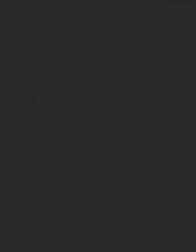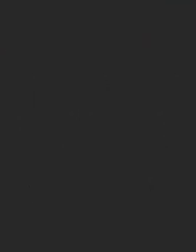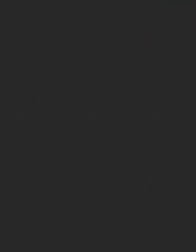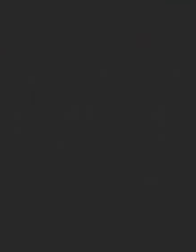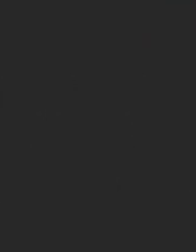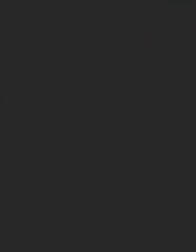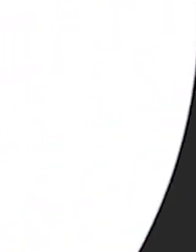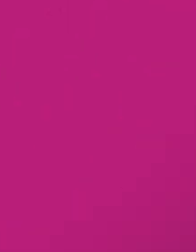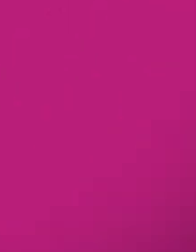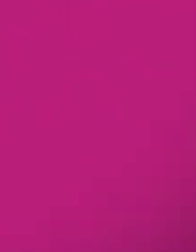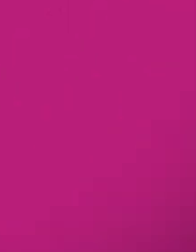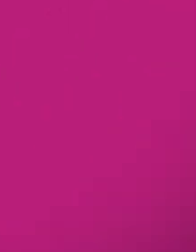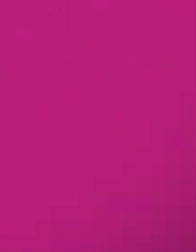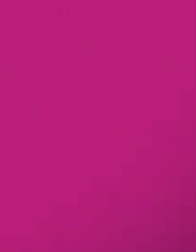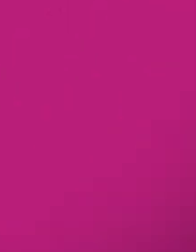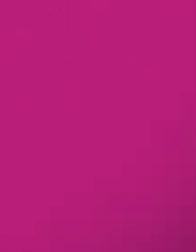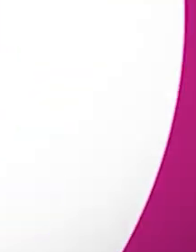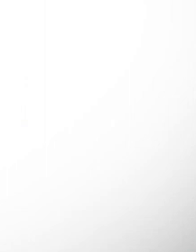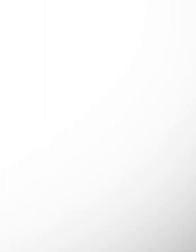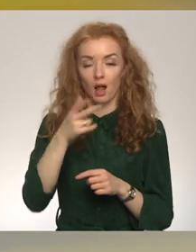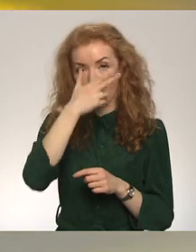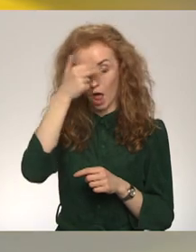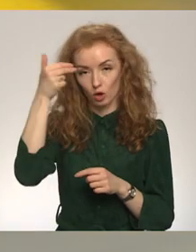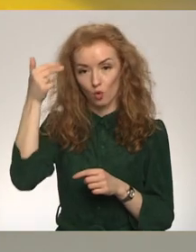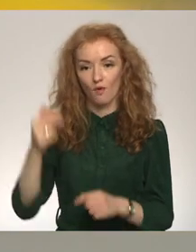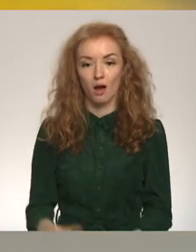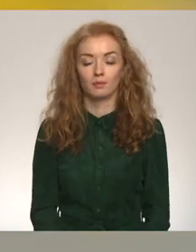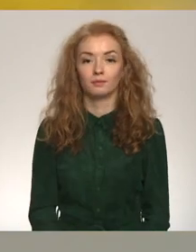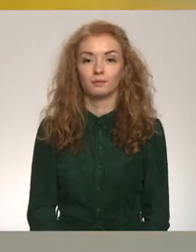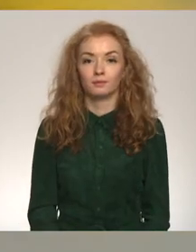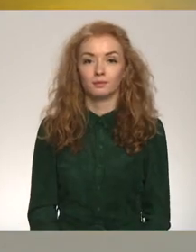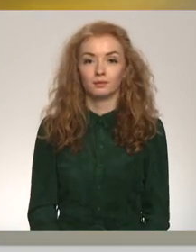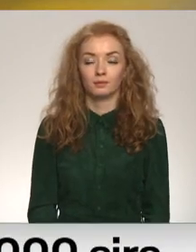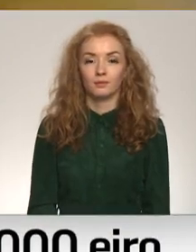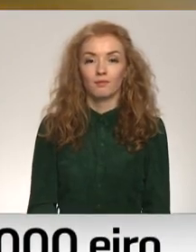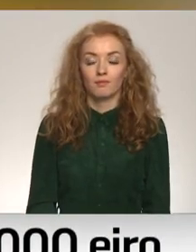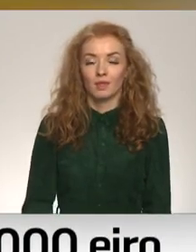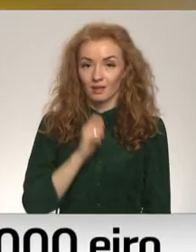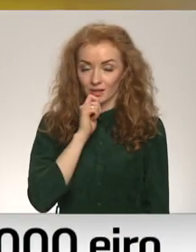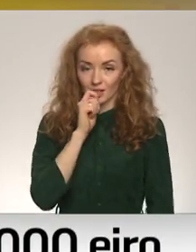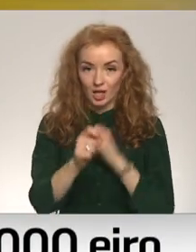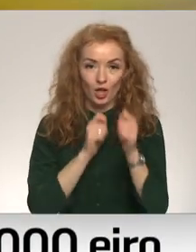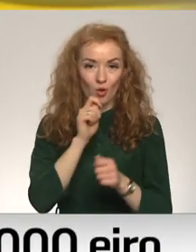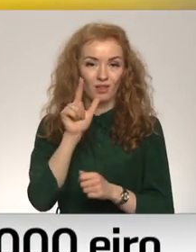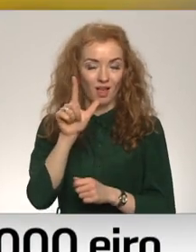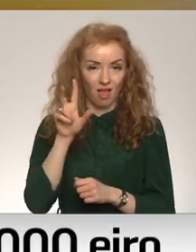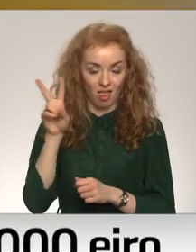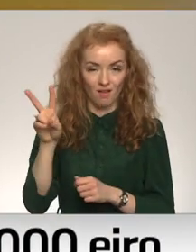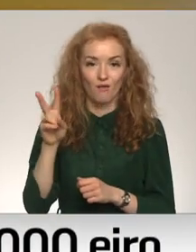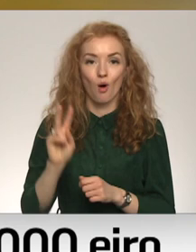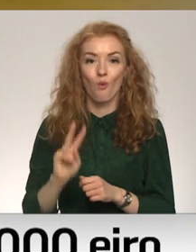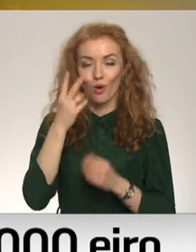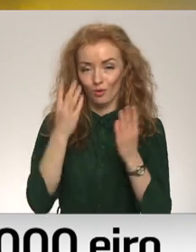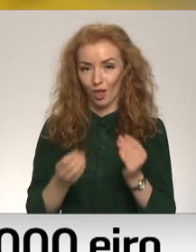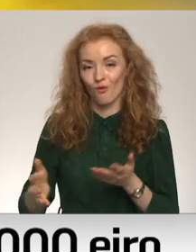Re, viss ēters ir te! Bet labdarības organizācija Ziedot LV otro dienu vāc